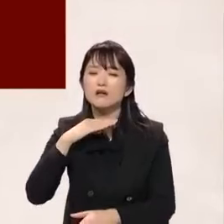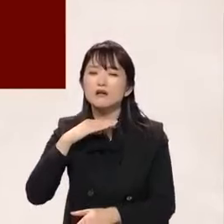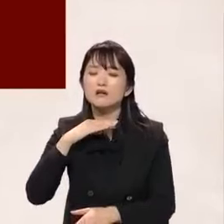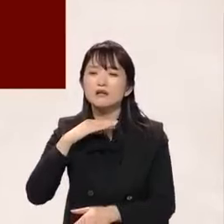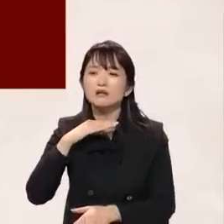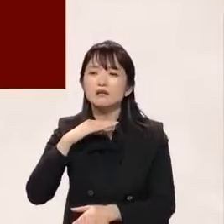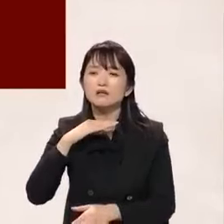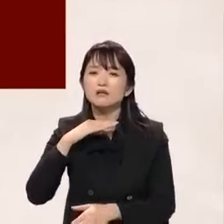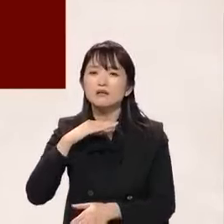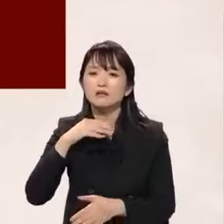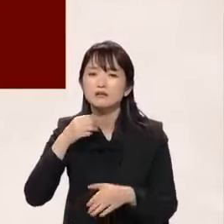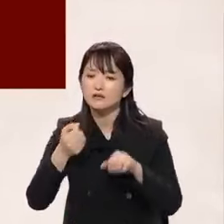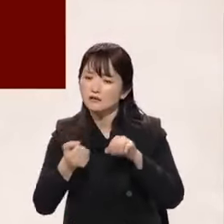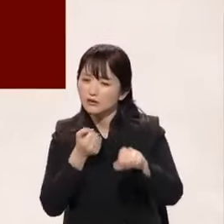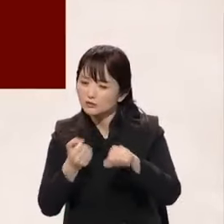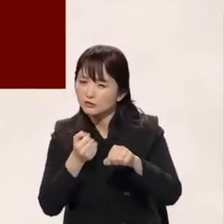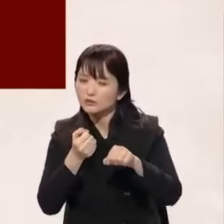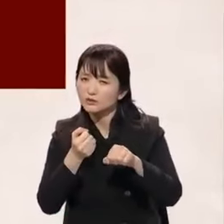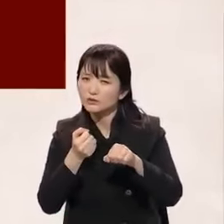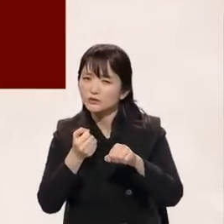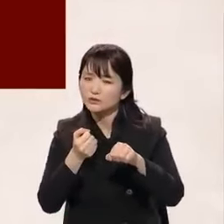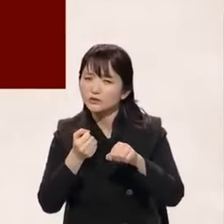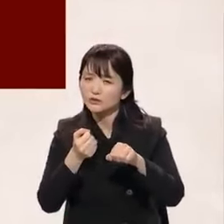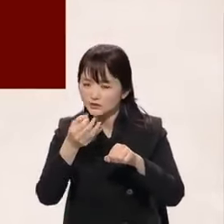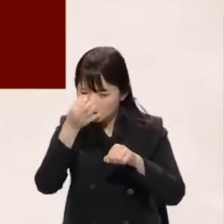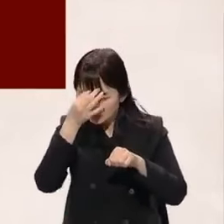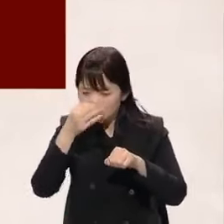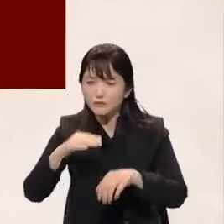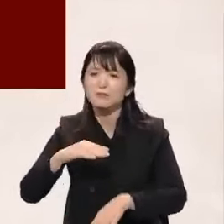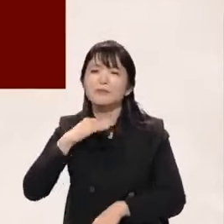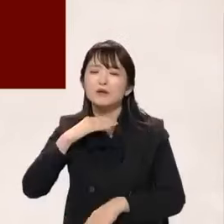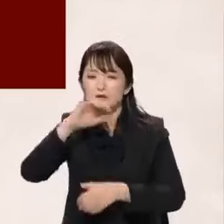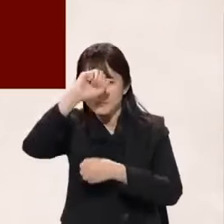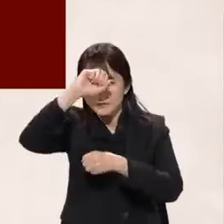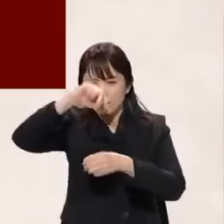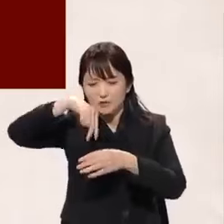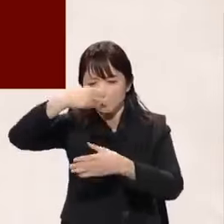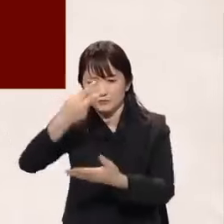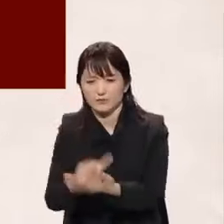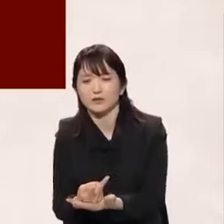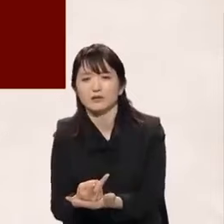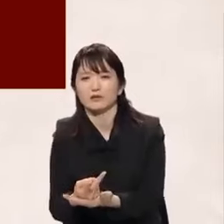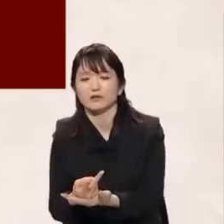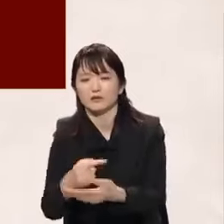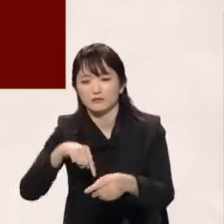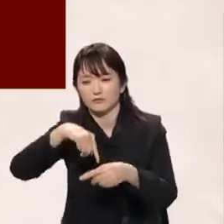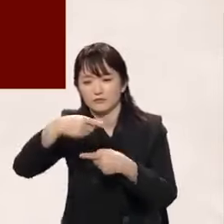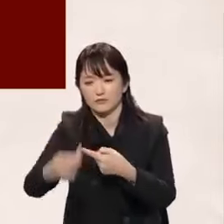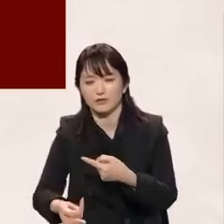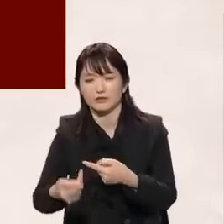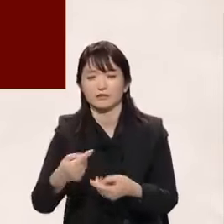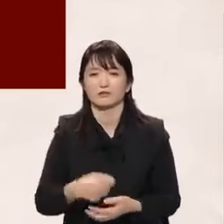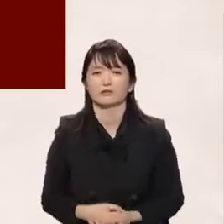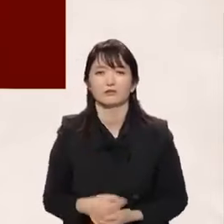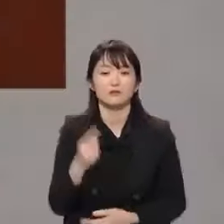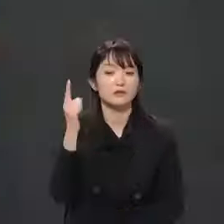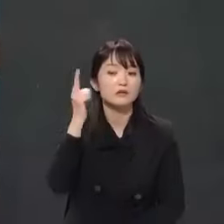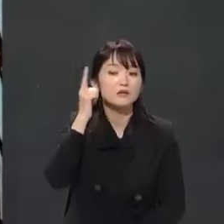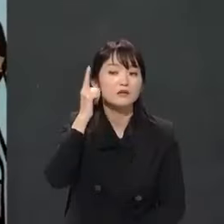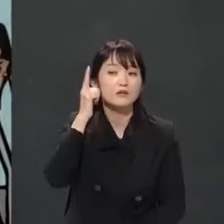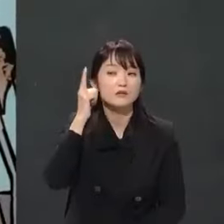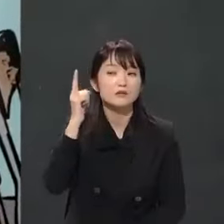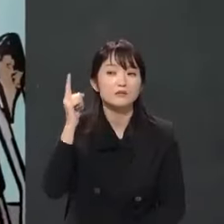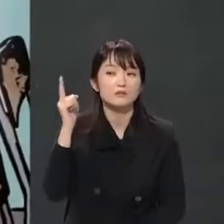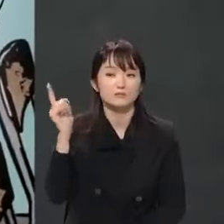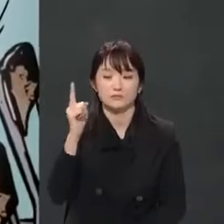격투기에 한 그 기법이죠. 그리고 또 발로 걷어차고 아이들을 잡아뜨리기도 했고요. 그다음에 이제 휴대폰을 못 쓰게